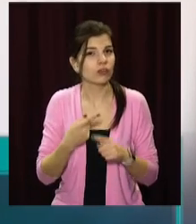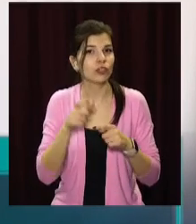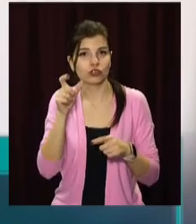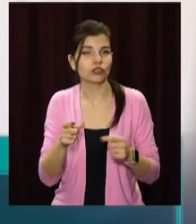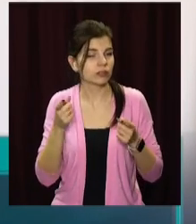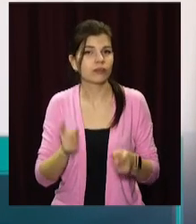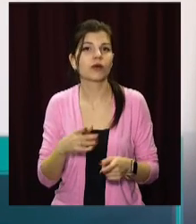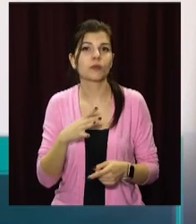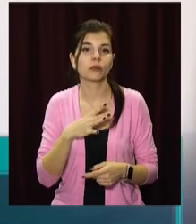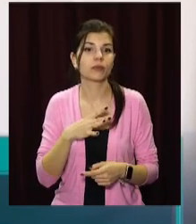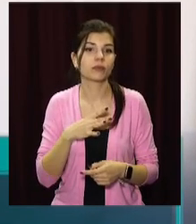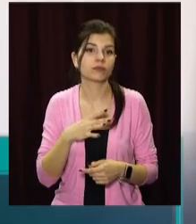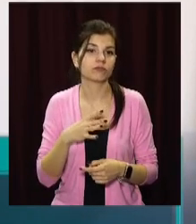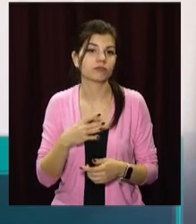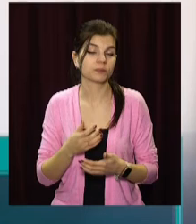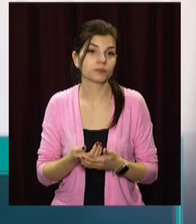дійсно.